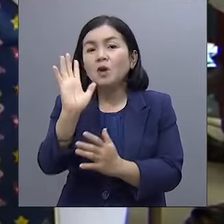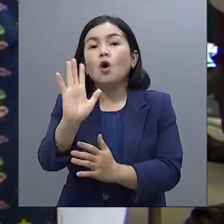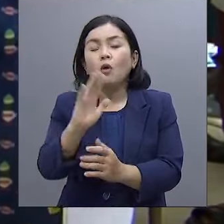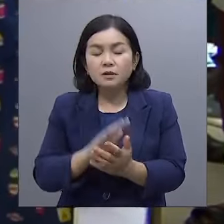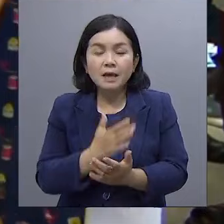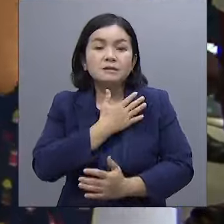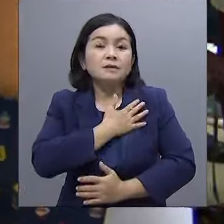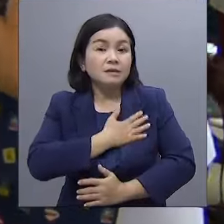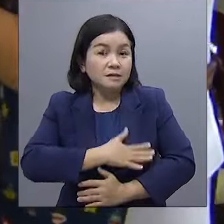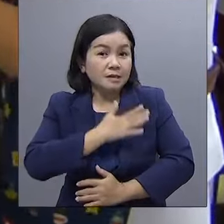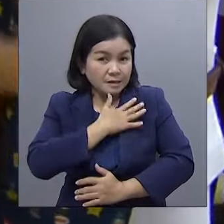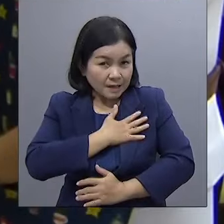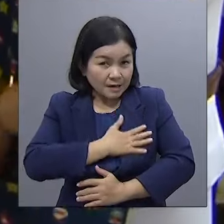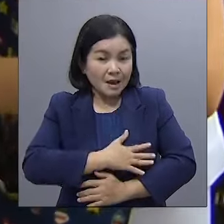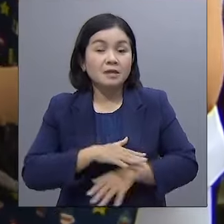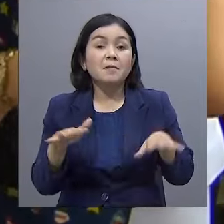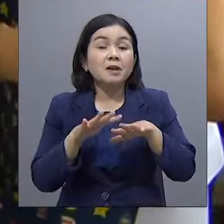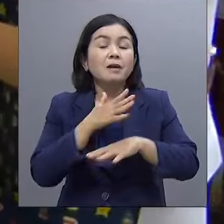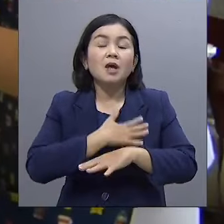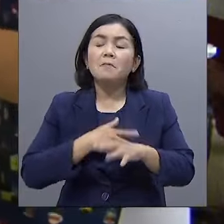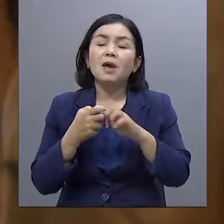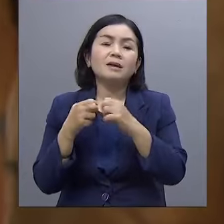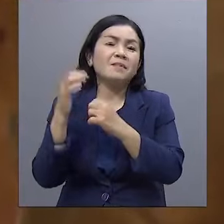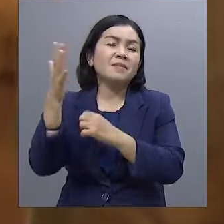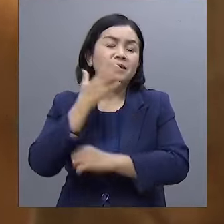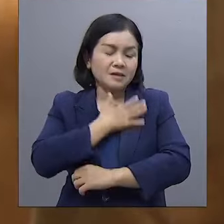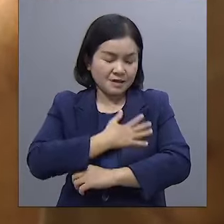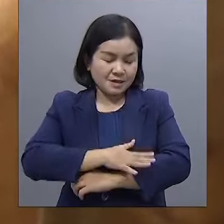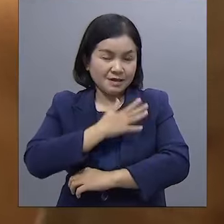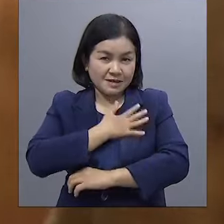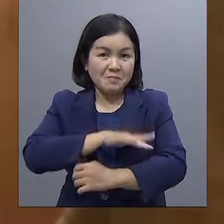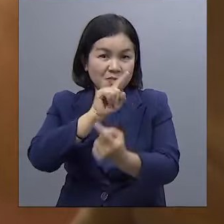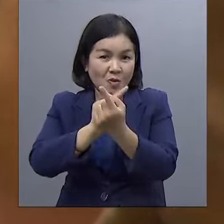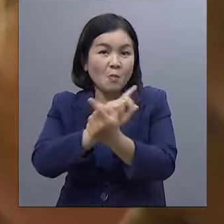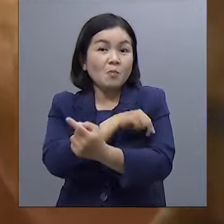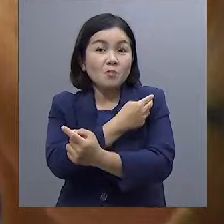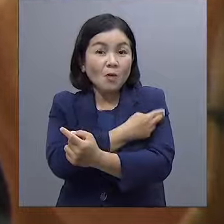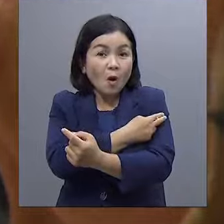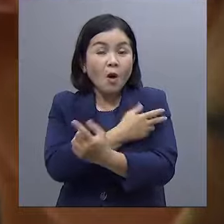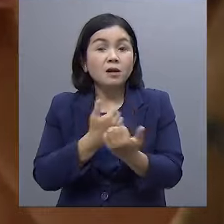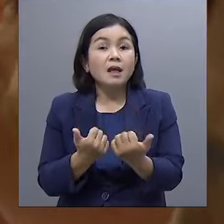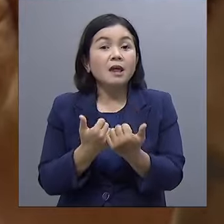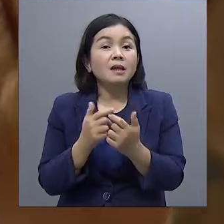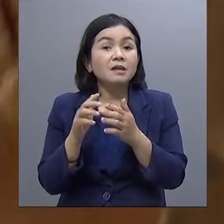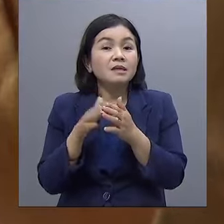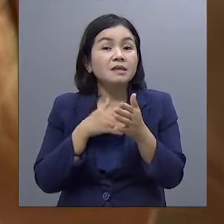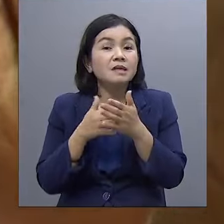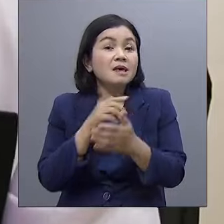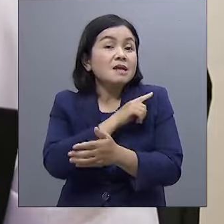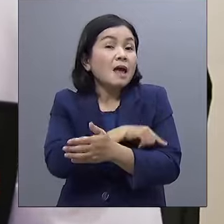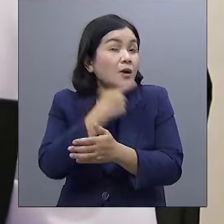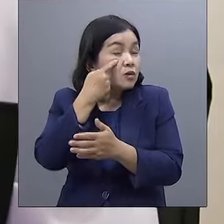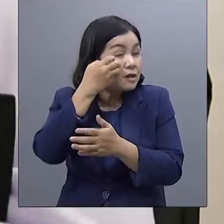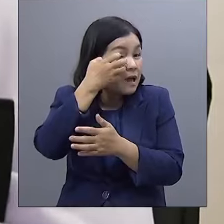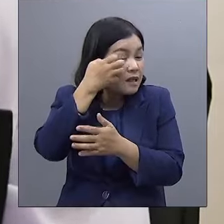หนึ่งก็คือมีสติไม่มีอะไรหลักๆแล้วคือโอกาสที่จะเจอจอตาฉีกขาดหรือจอตาลอกนั้นน้อยมาก